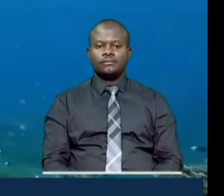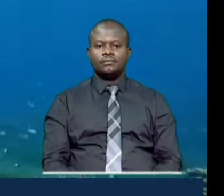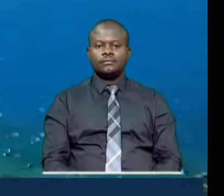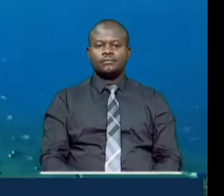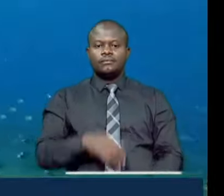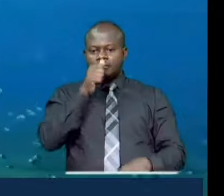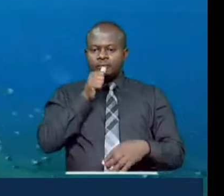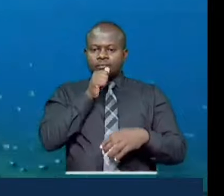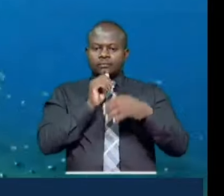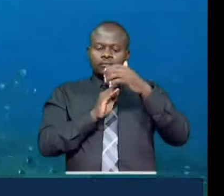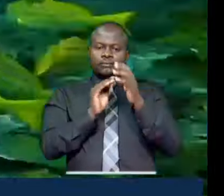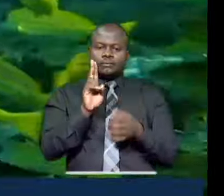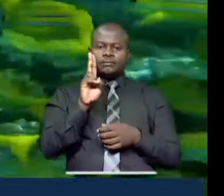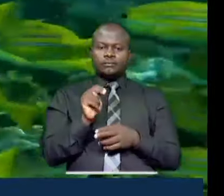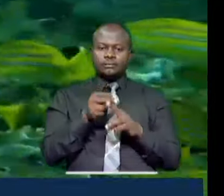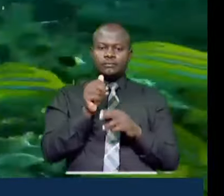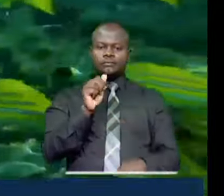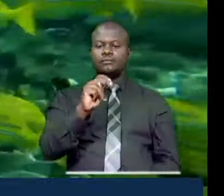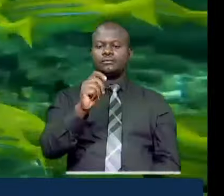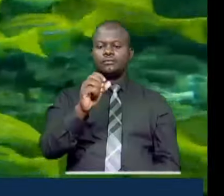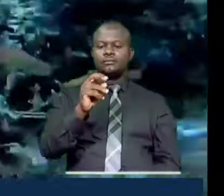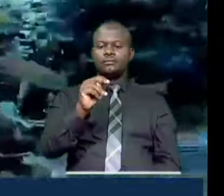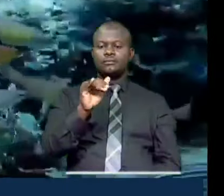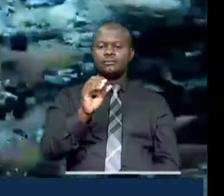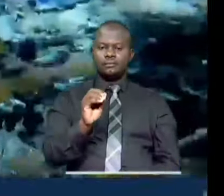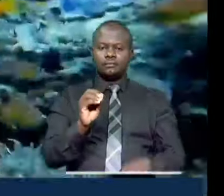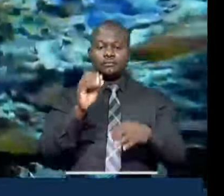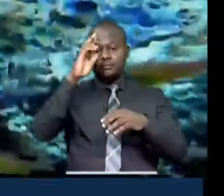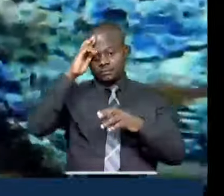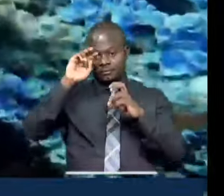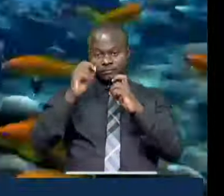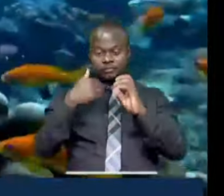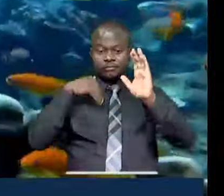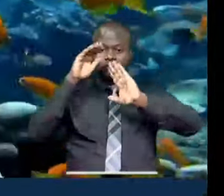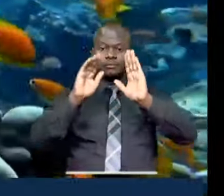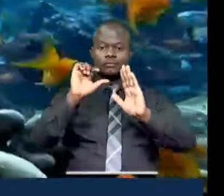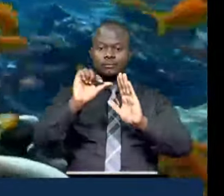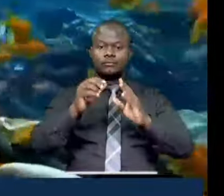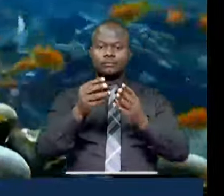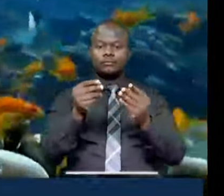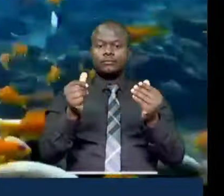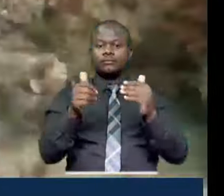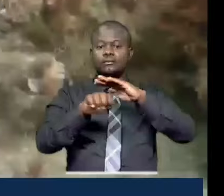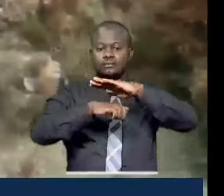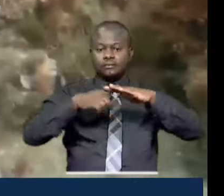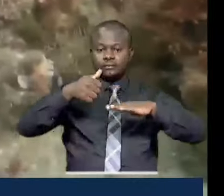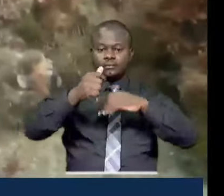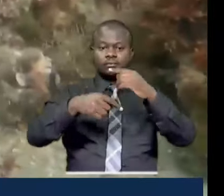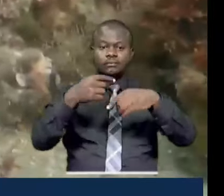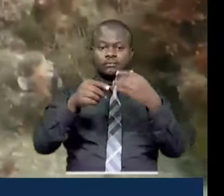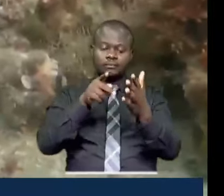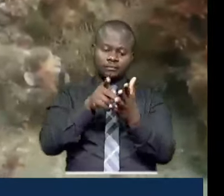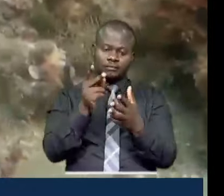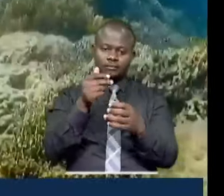Umunyamabanga mukuru w'umuryango w'abibumbye Antonio Guterres we yibukije ko bafite uruhare ruto mu kwangiza ibidukikije aribo bakomeje kwishyura